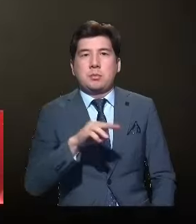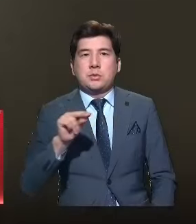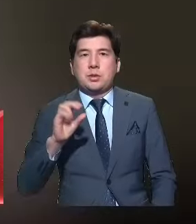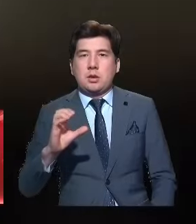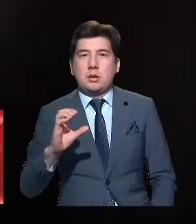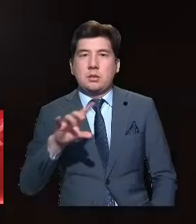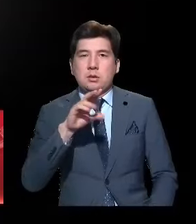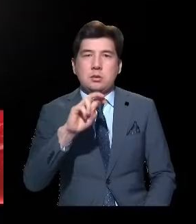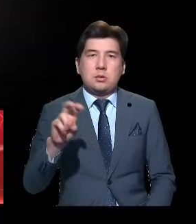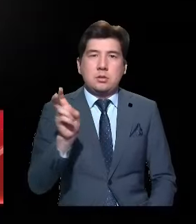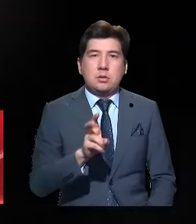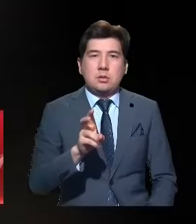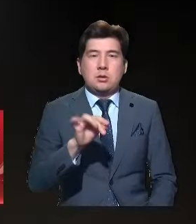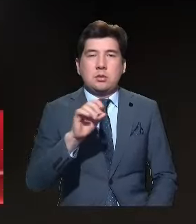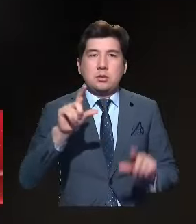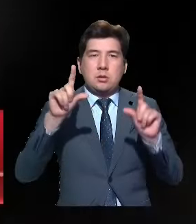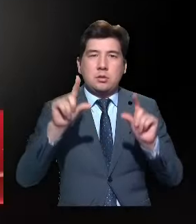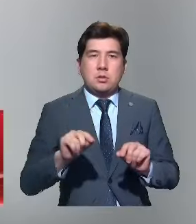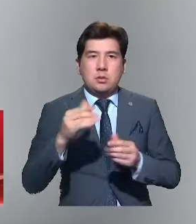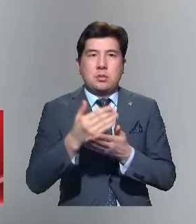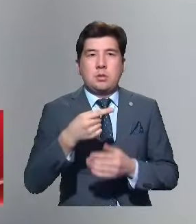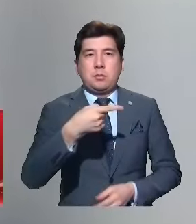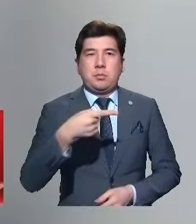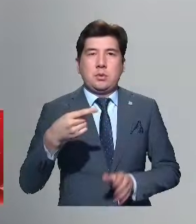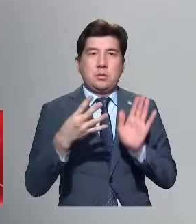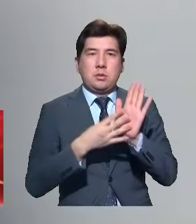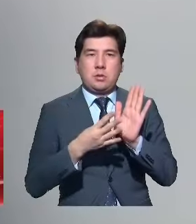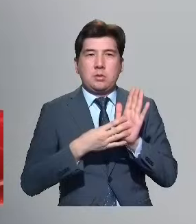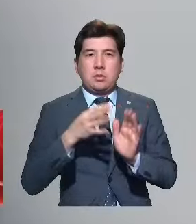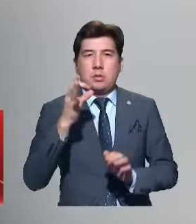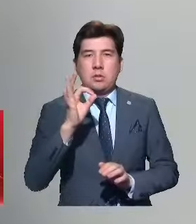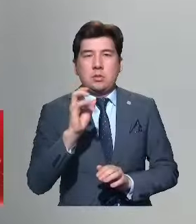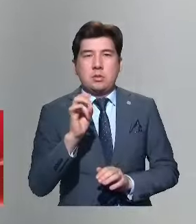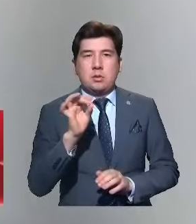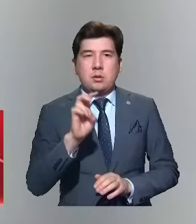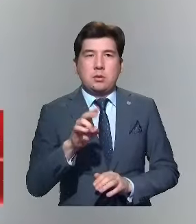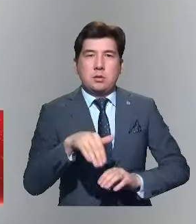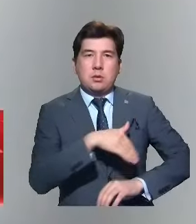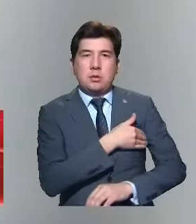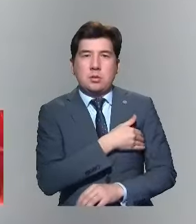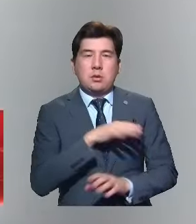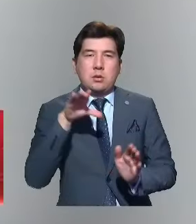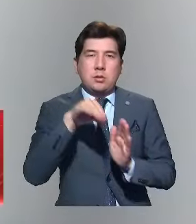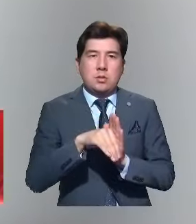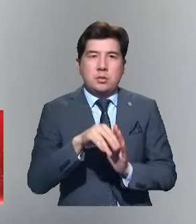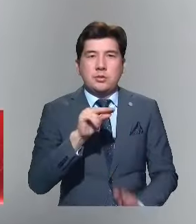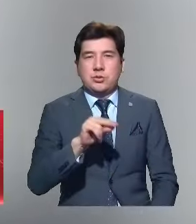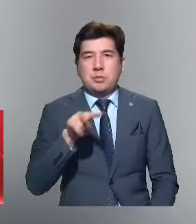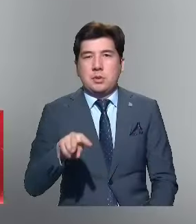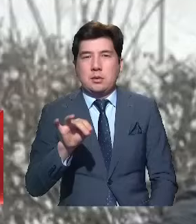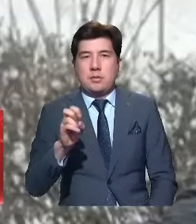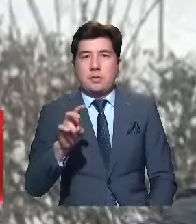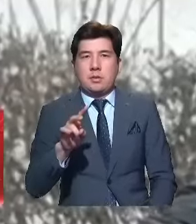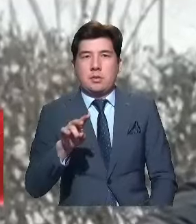дни температура на улице опустилась до минус 9 градусов. Власти выясняют причины ЧП, не исключается